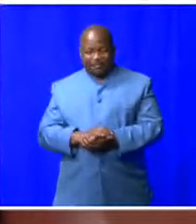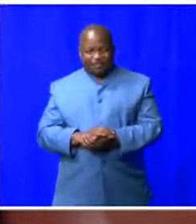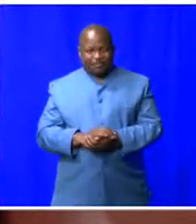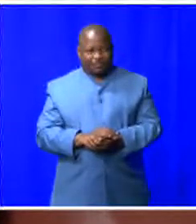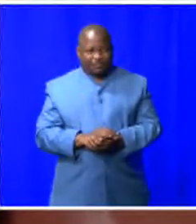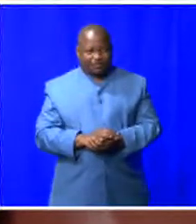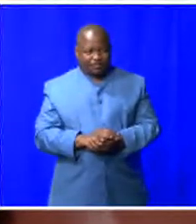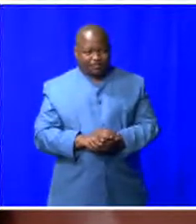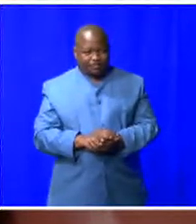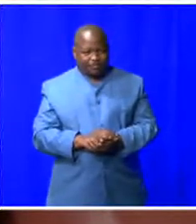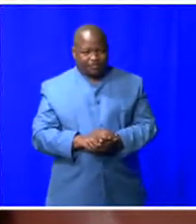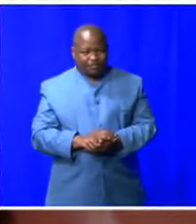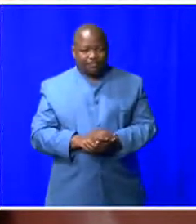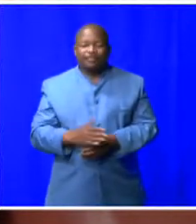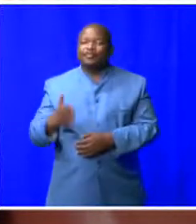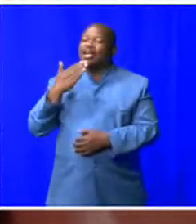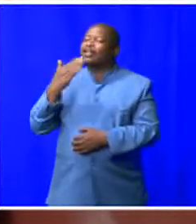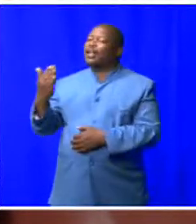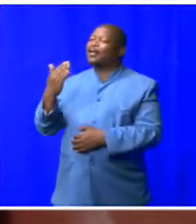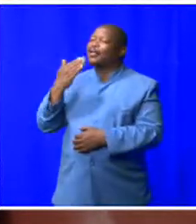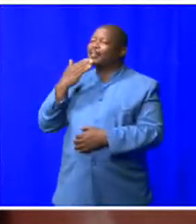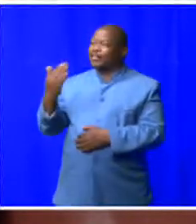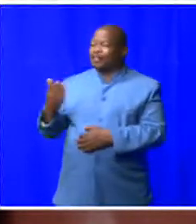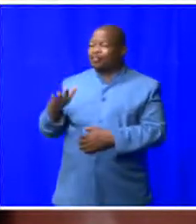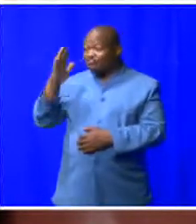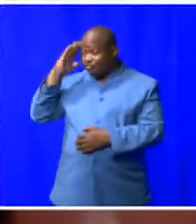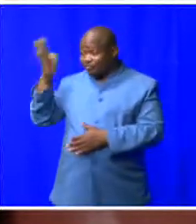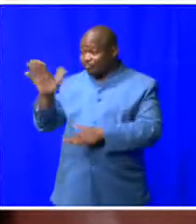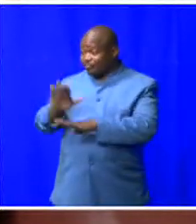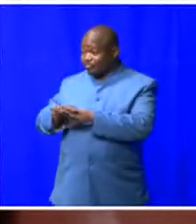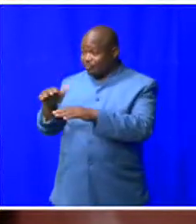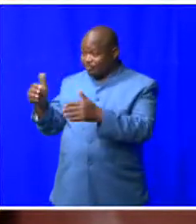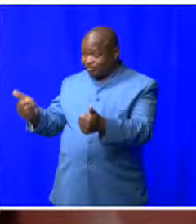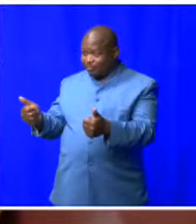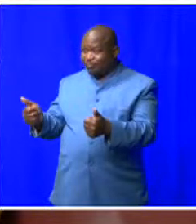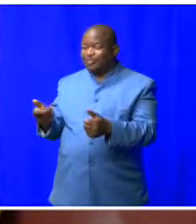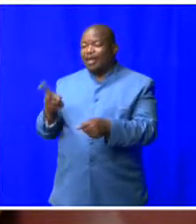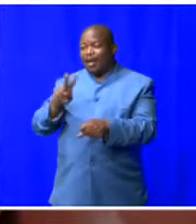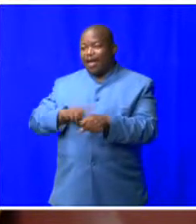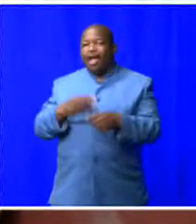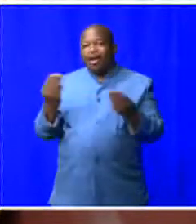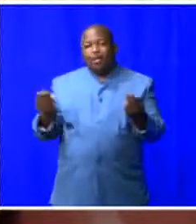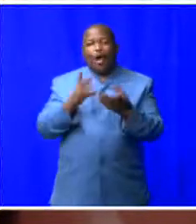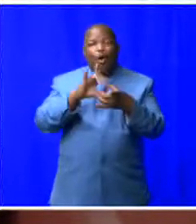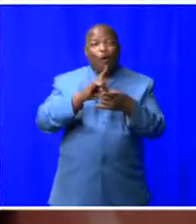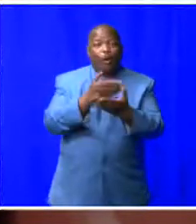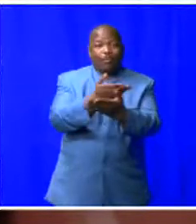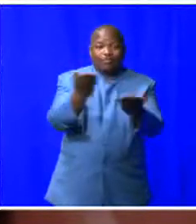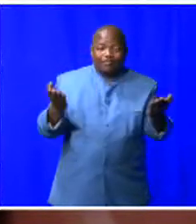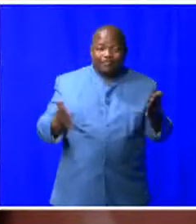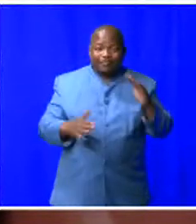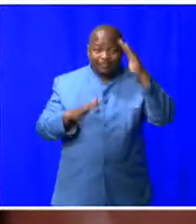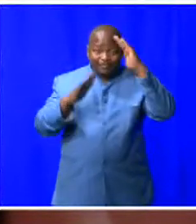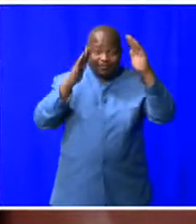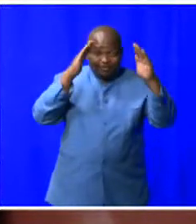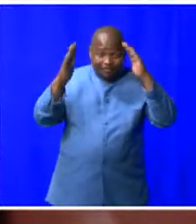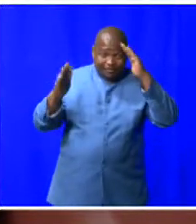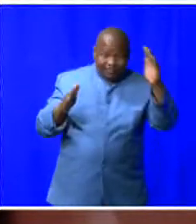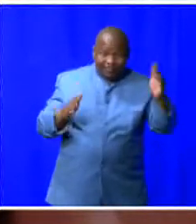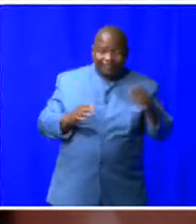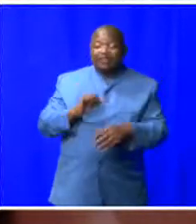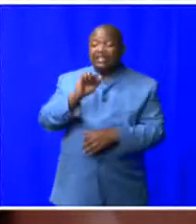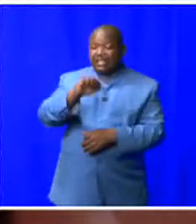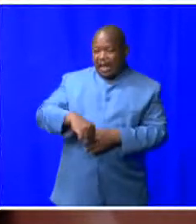Babanet in Sambo, Sipins Simbusel and Bugolum Saga to Ditfombe, Swatini Television Authority in Yalo Epsugo, Punjalo Macabane, Solo Sigus,